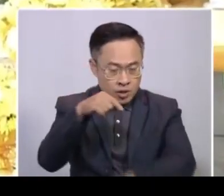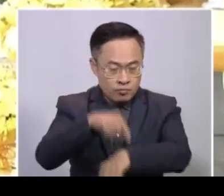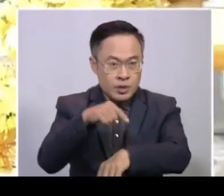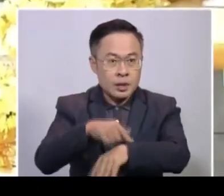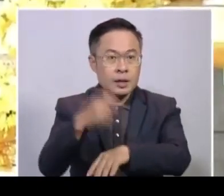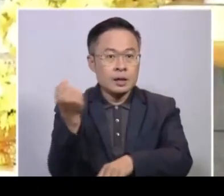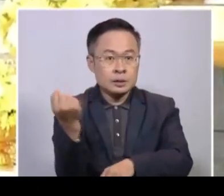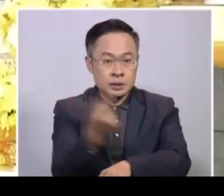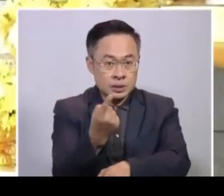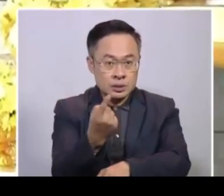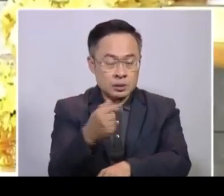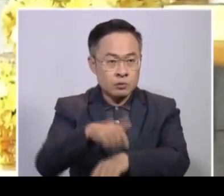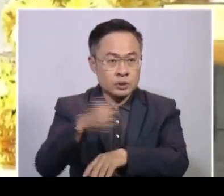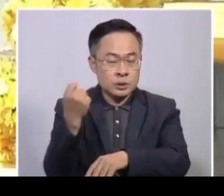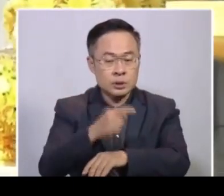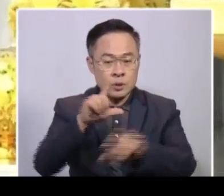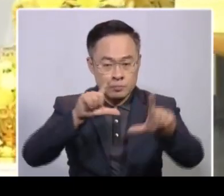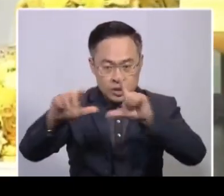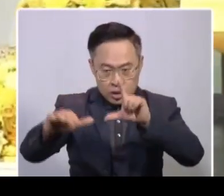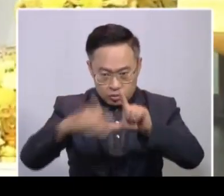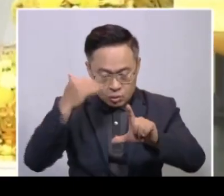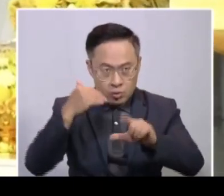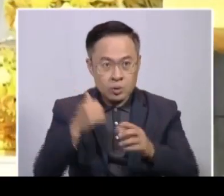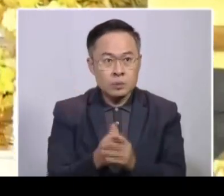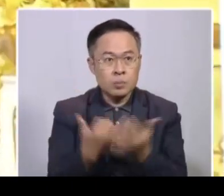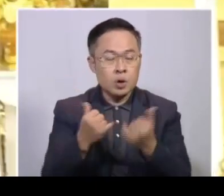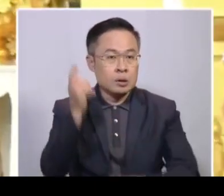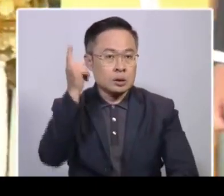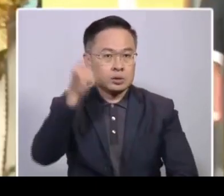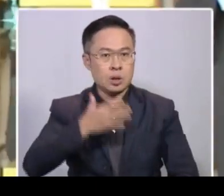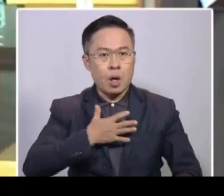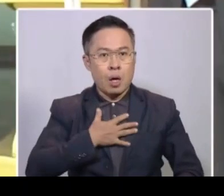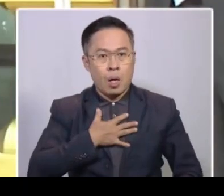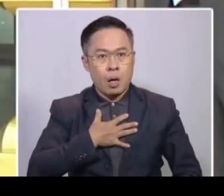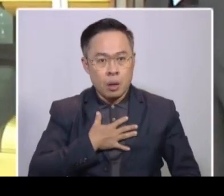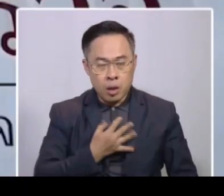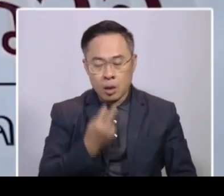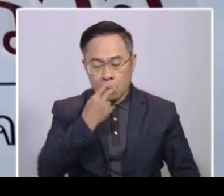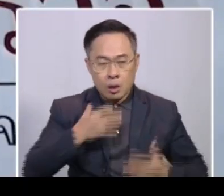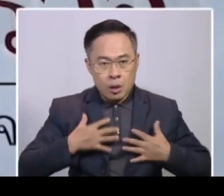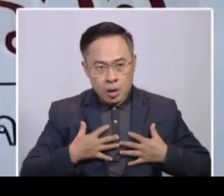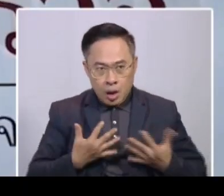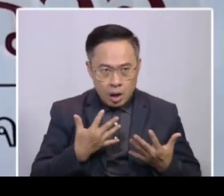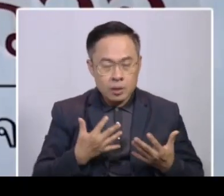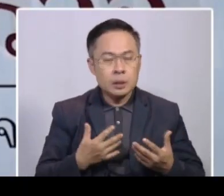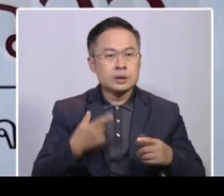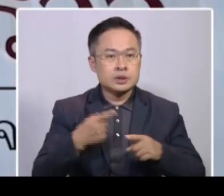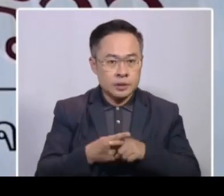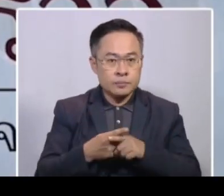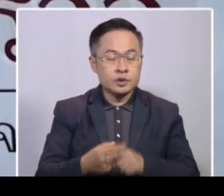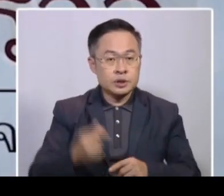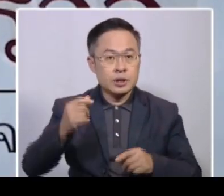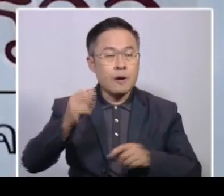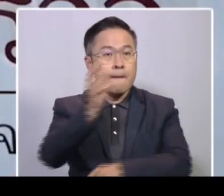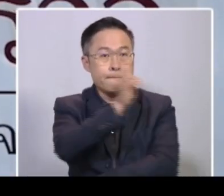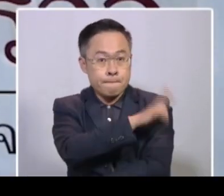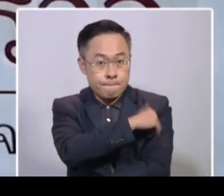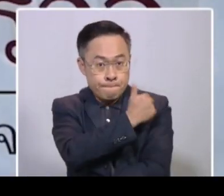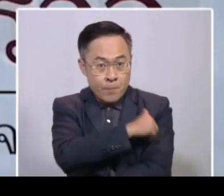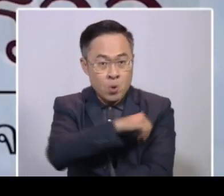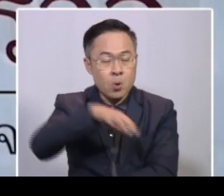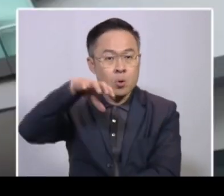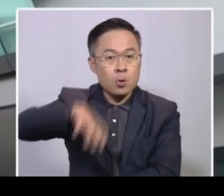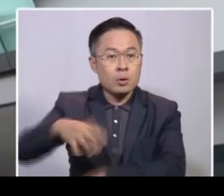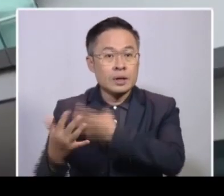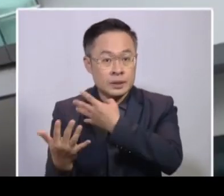ลา1 นาฬิกาผ่านทางไลน์โดยนายทักษิณนั้นมีอาการแน่นหน้าอกหายใจไม่ออกแต่เรื่องนี้เป็นการตัดสินใจของเรือนจำส่ว